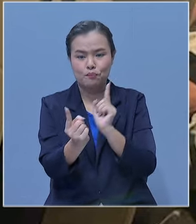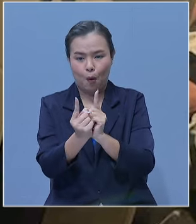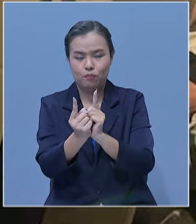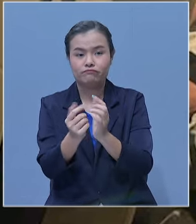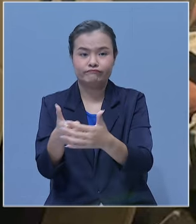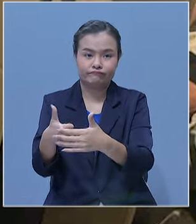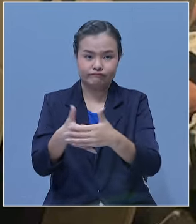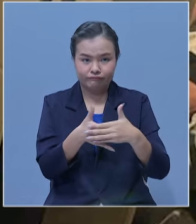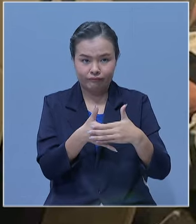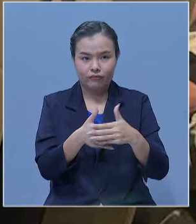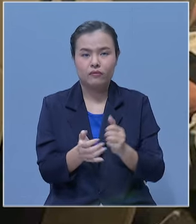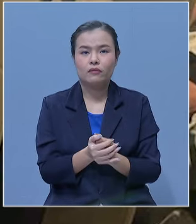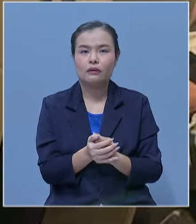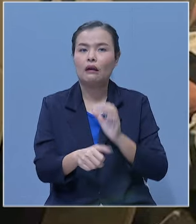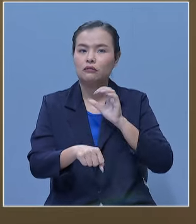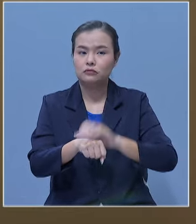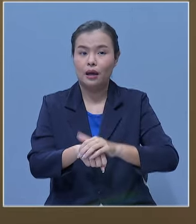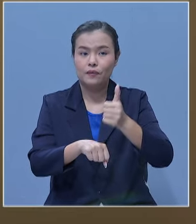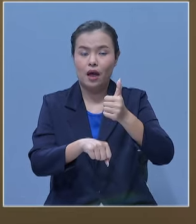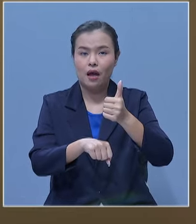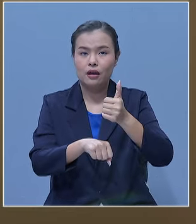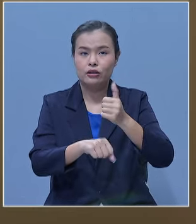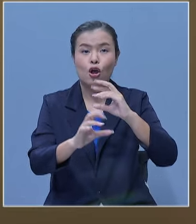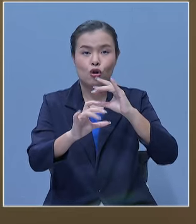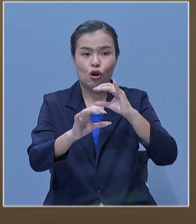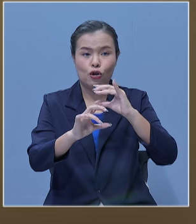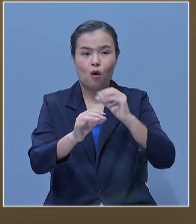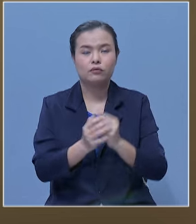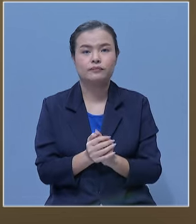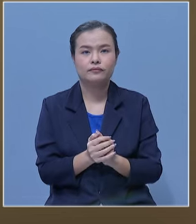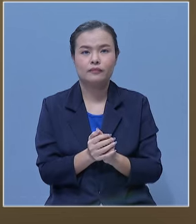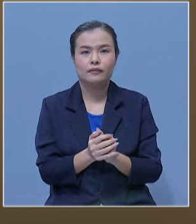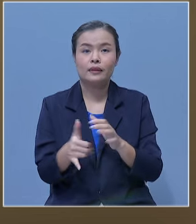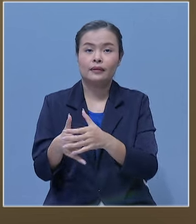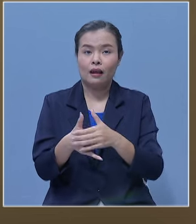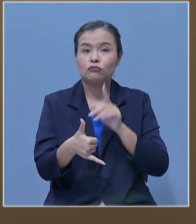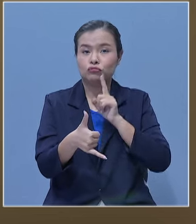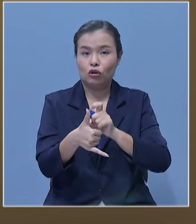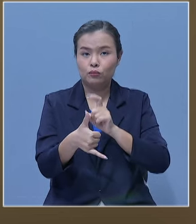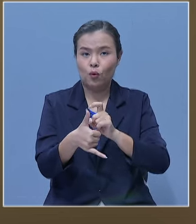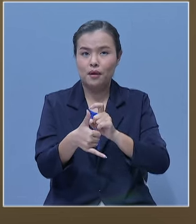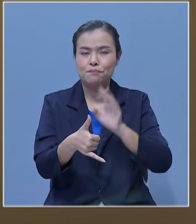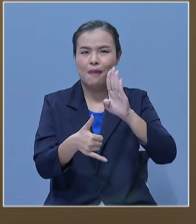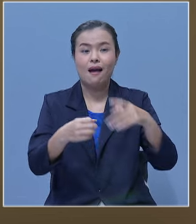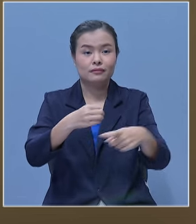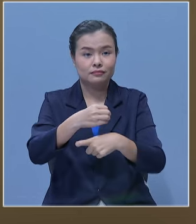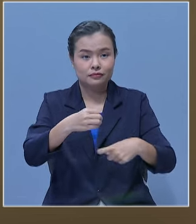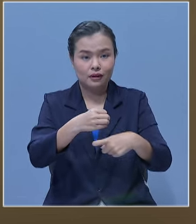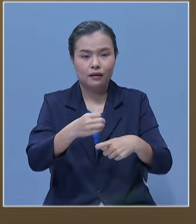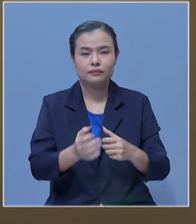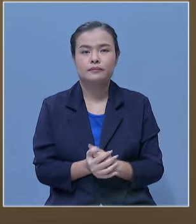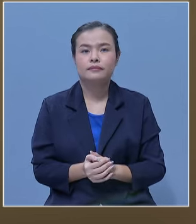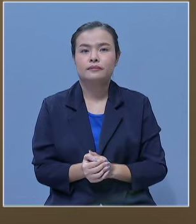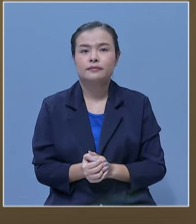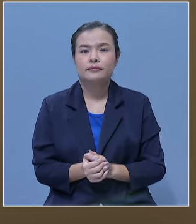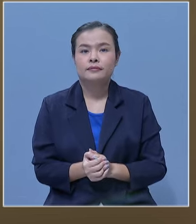าร์ตินแล้วพร้อมรวบตัวนายน้อยได้ที่บขส.ระยองกำลังนำตัวกลับมาสอบสวนที่สน.บางนาและหลังจากนั้น